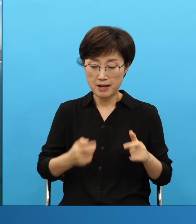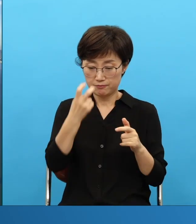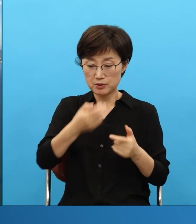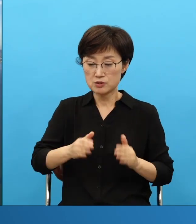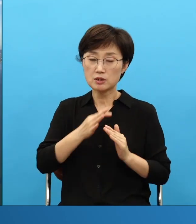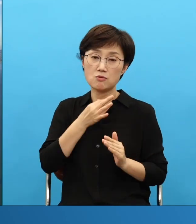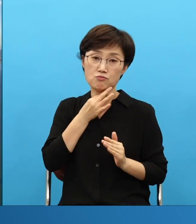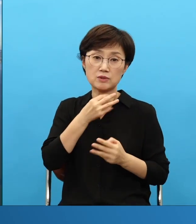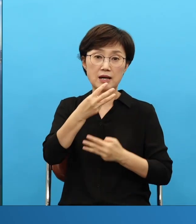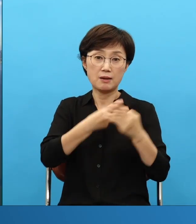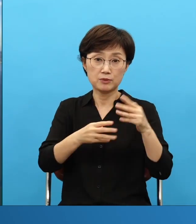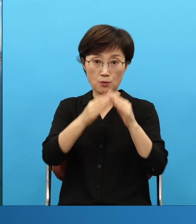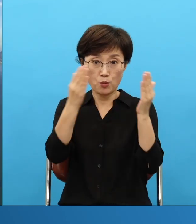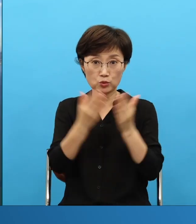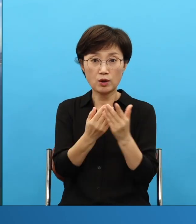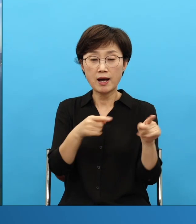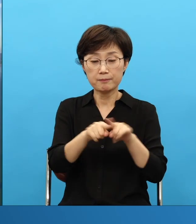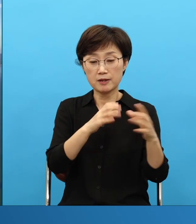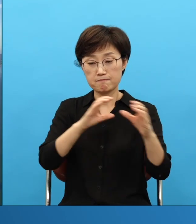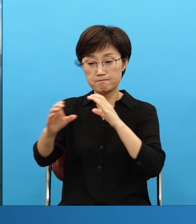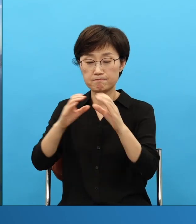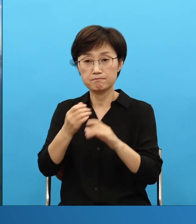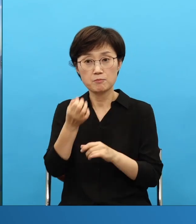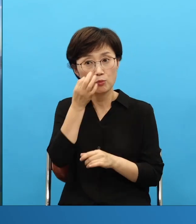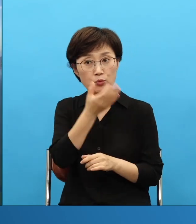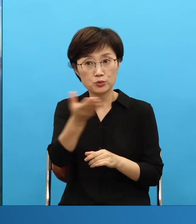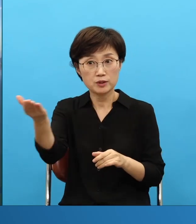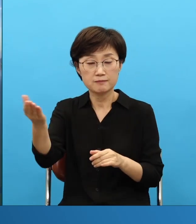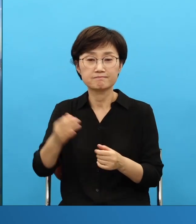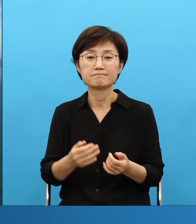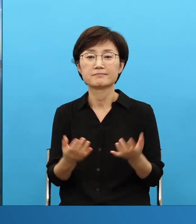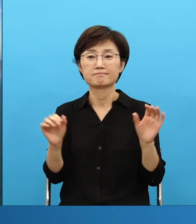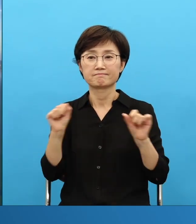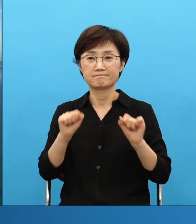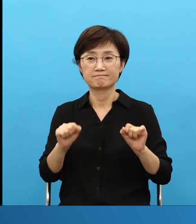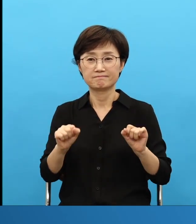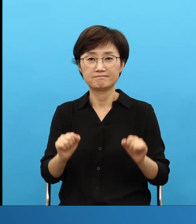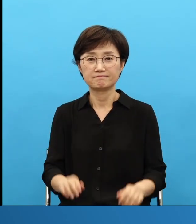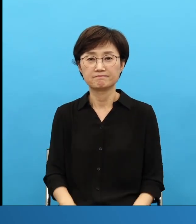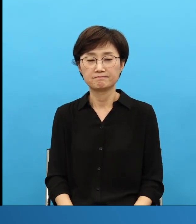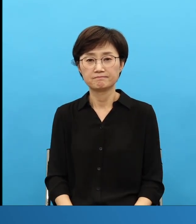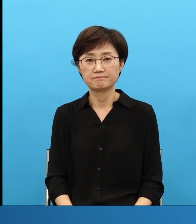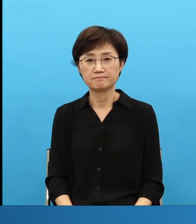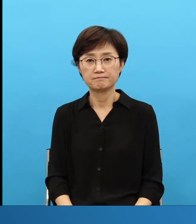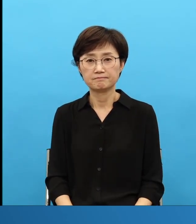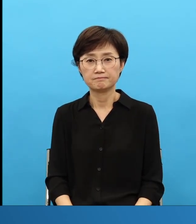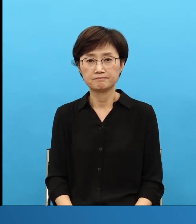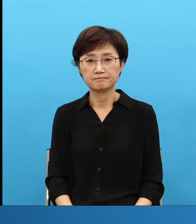세계의 모든 랩런트들과 소통하도록 하겠습니다. 그럼 안녕!